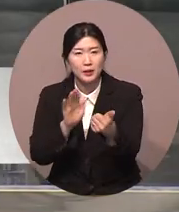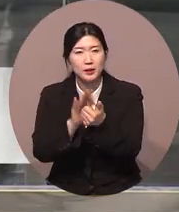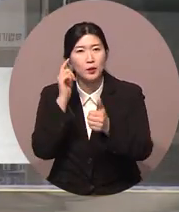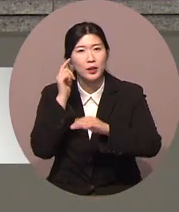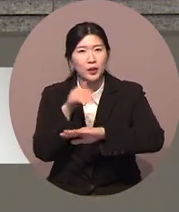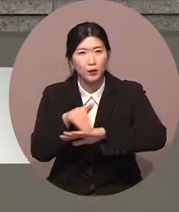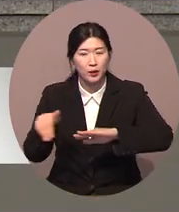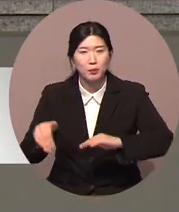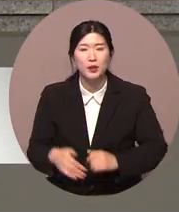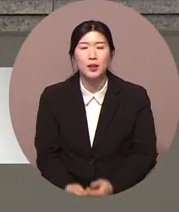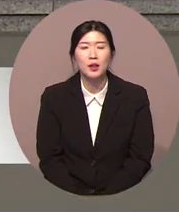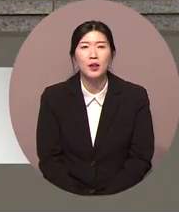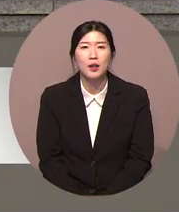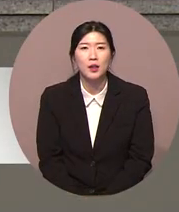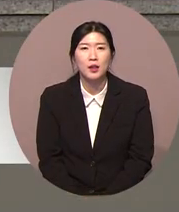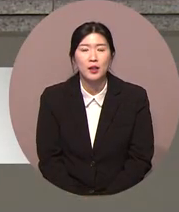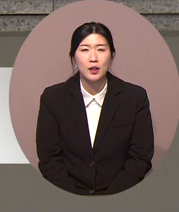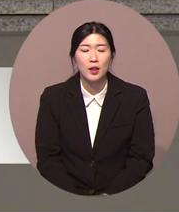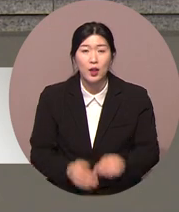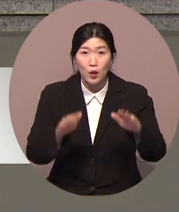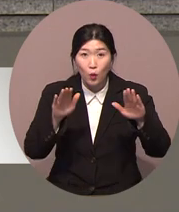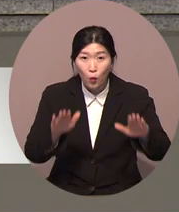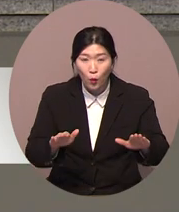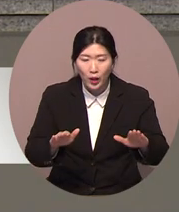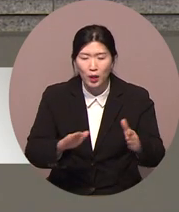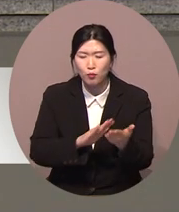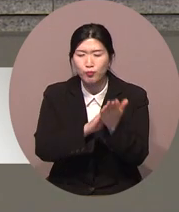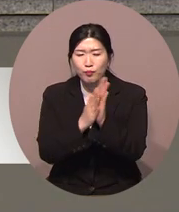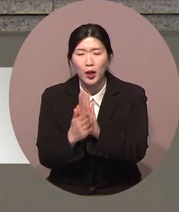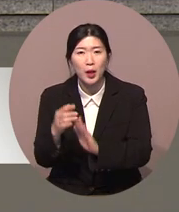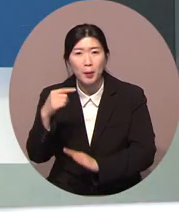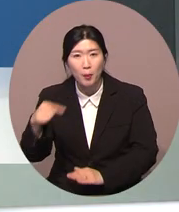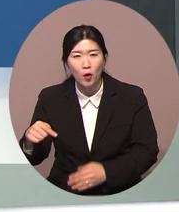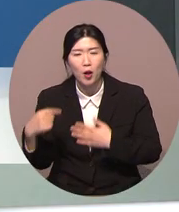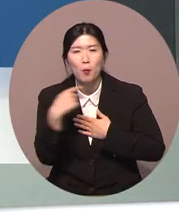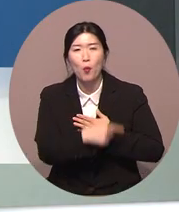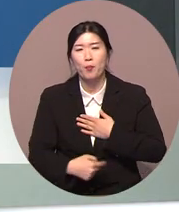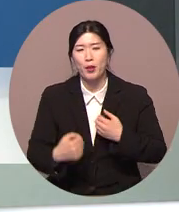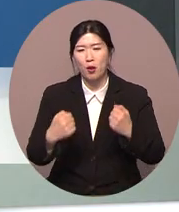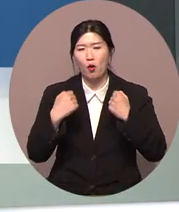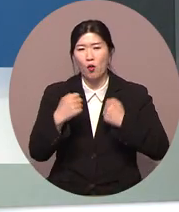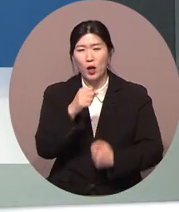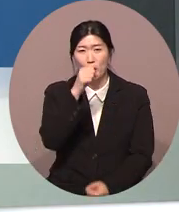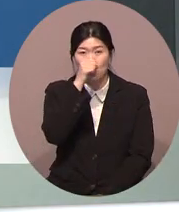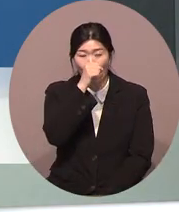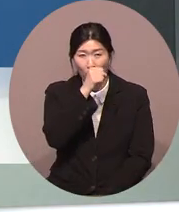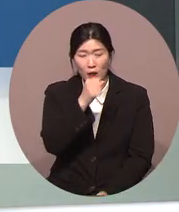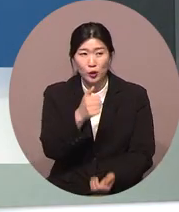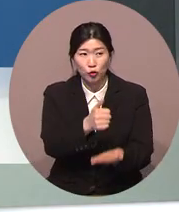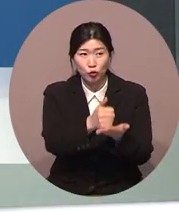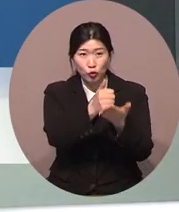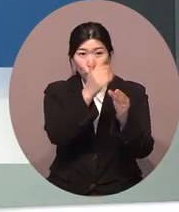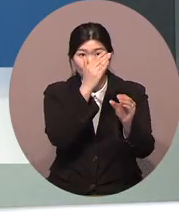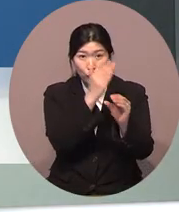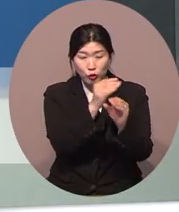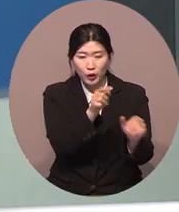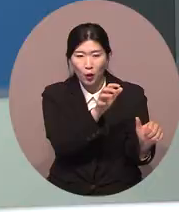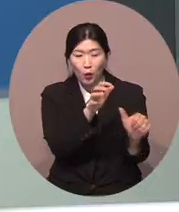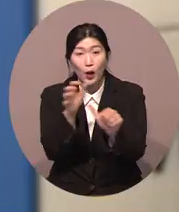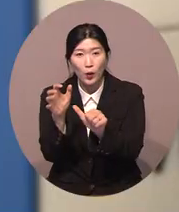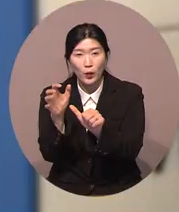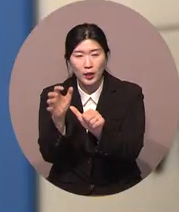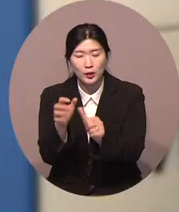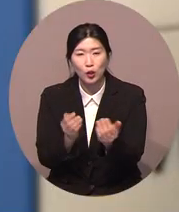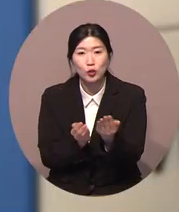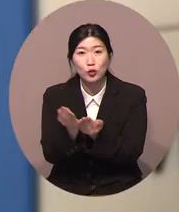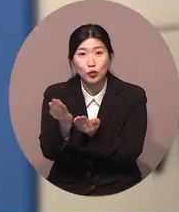계획입니다 산림청은 올해 우리 식문화의 확산과 건강한 임산물의 선호도 증가 등의 요인을 적극 활용해 임산물